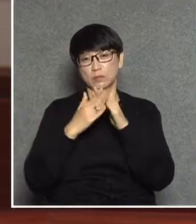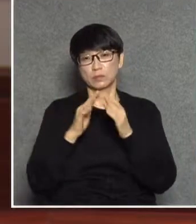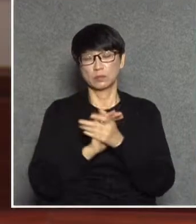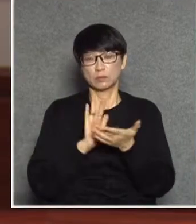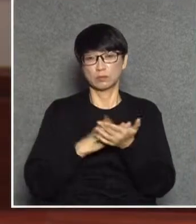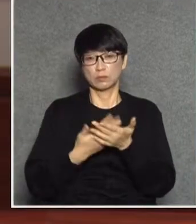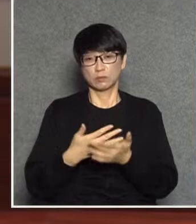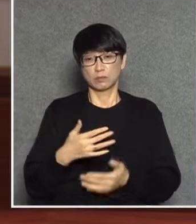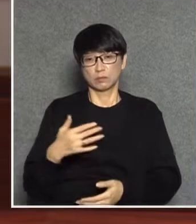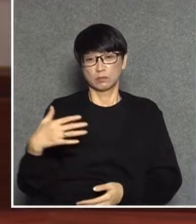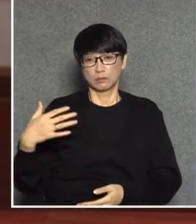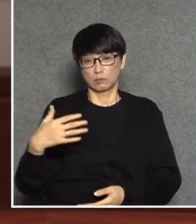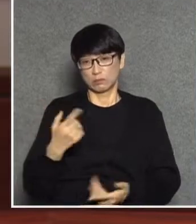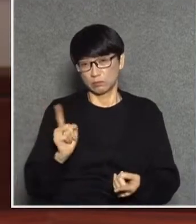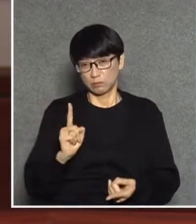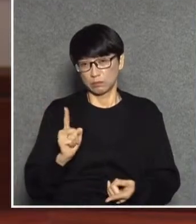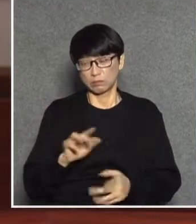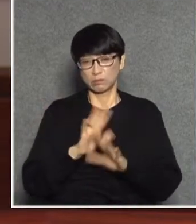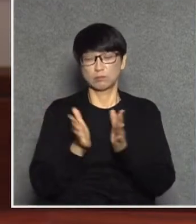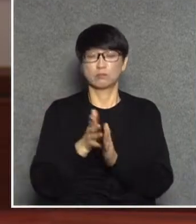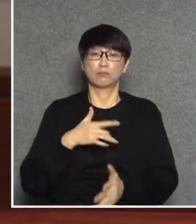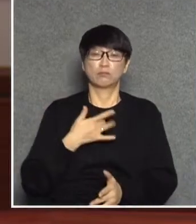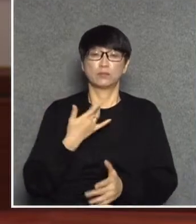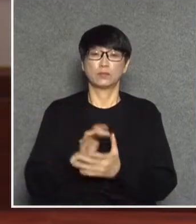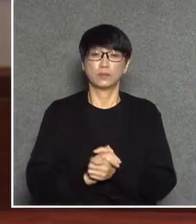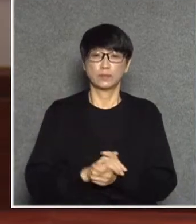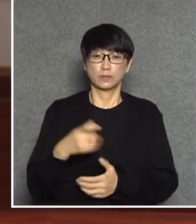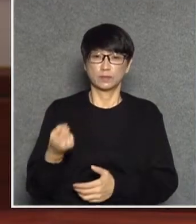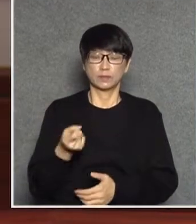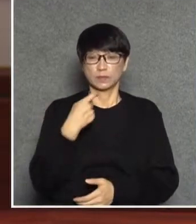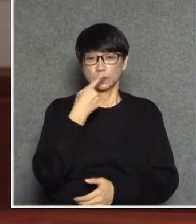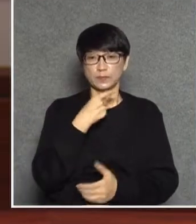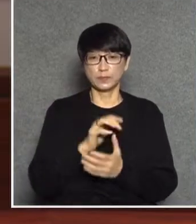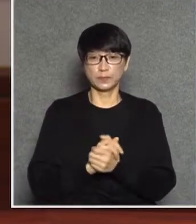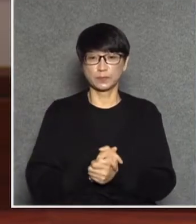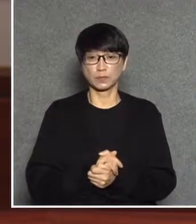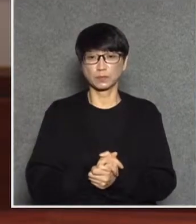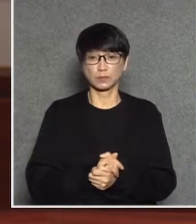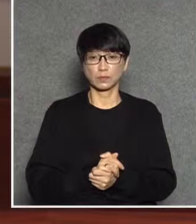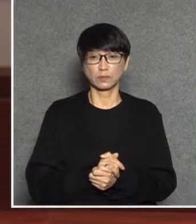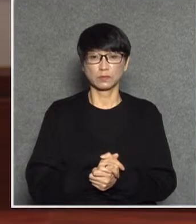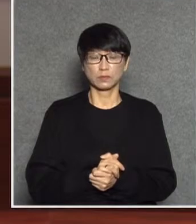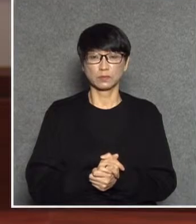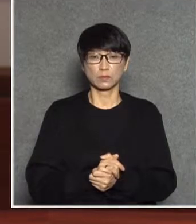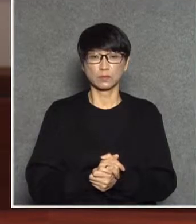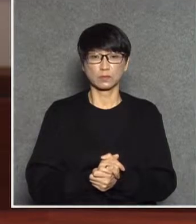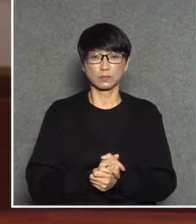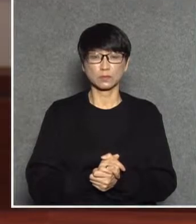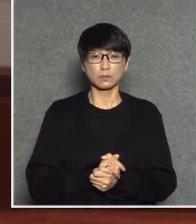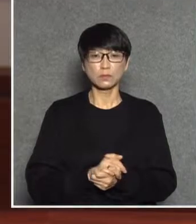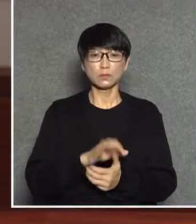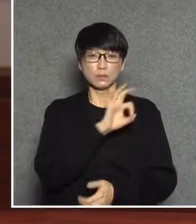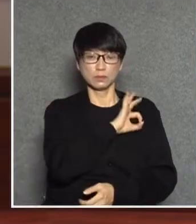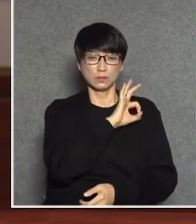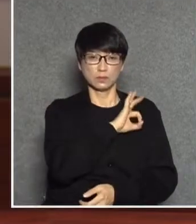用咧？主席講俾聽，所有嘢都冇用嘅。我簡單啲嚟講咧，就係乜嘢咧？就以出席大會嗰